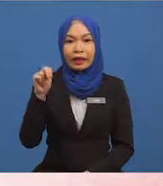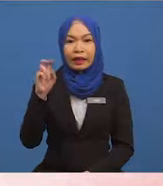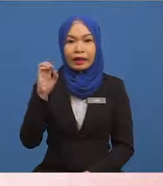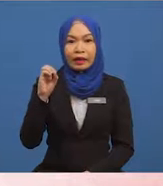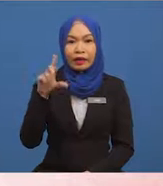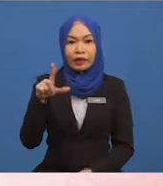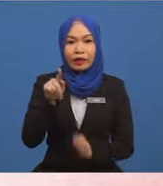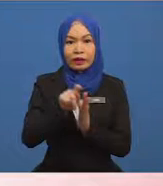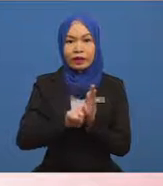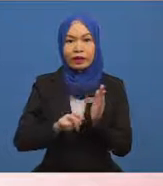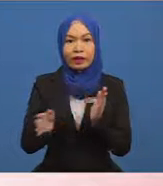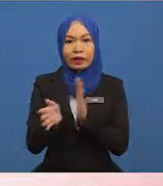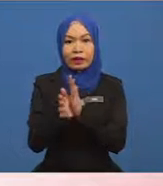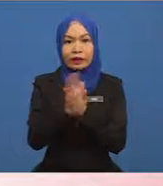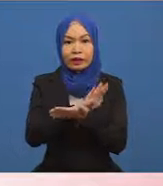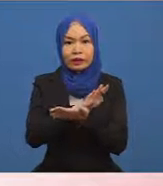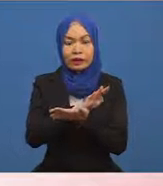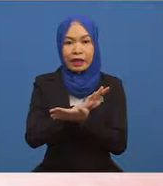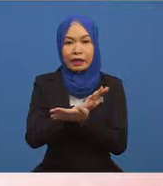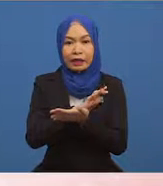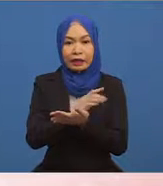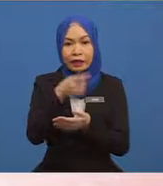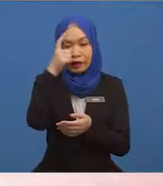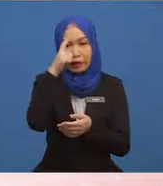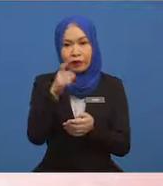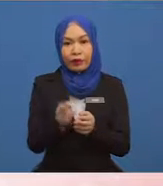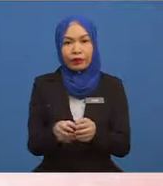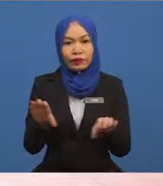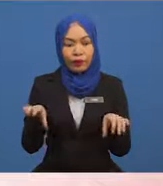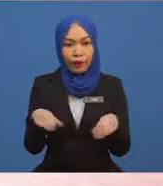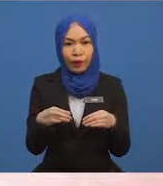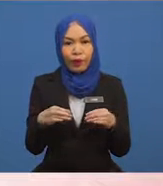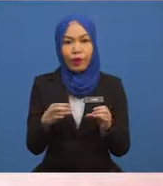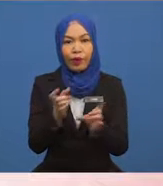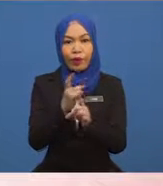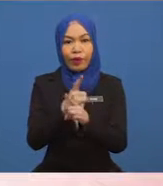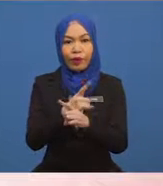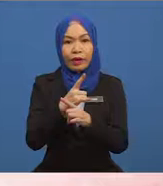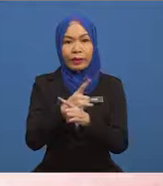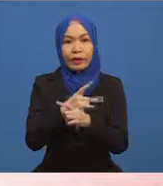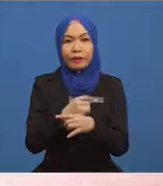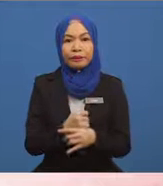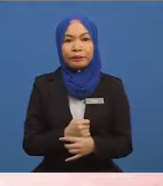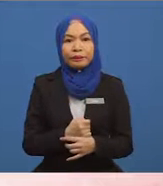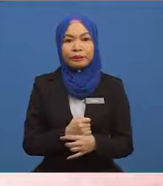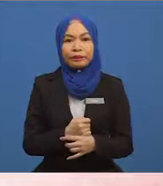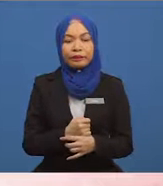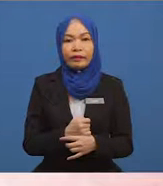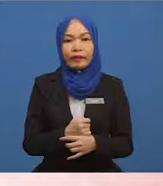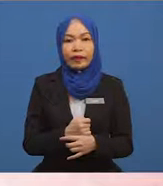pembuatan bir dan wine. Manakala, karbon dioksida yang